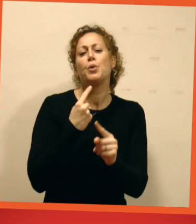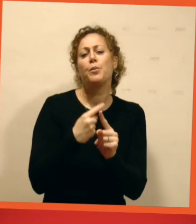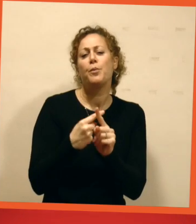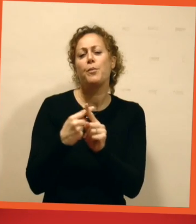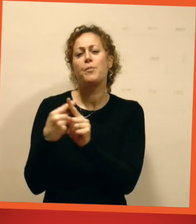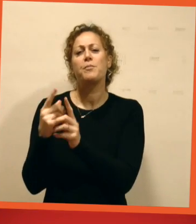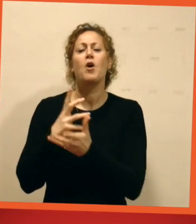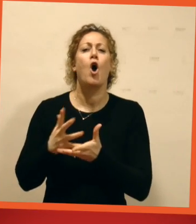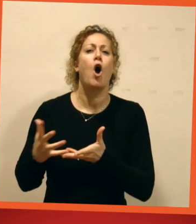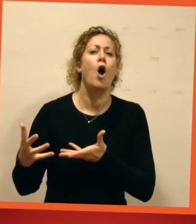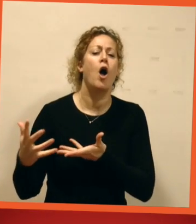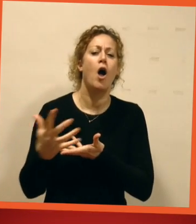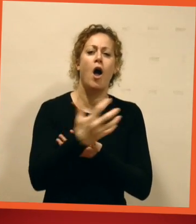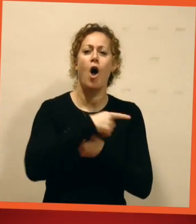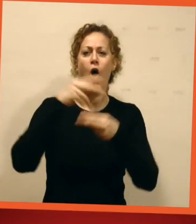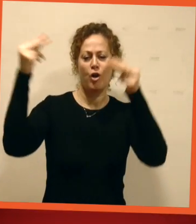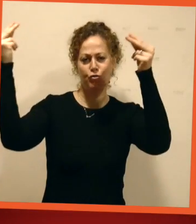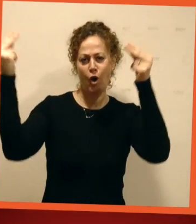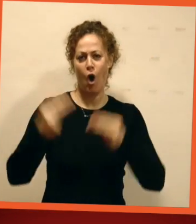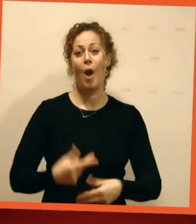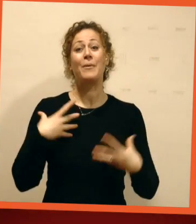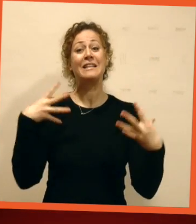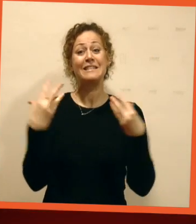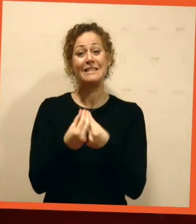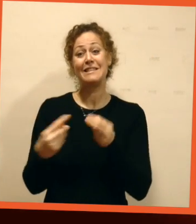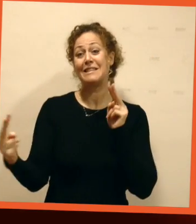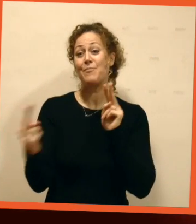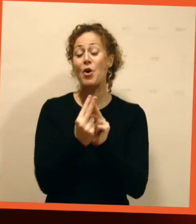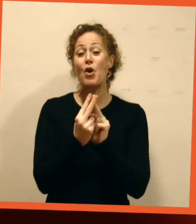citato, agli incontri con gli artisti del Cirque du Soleil, e